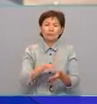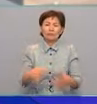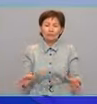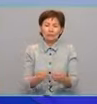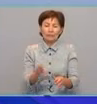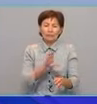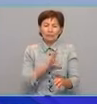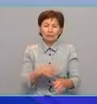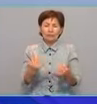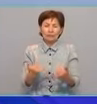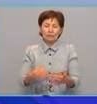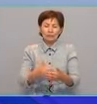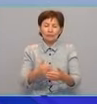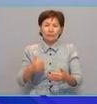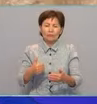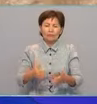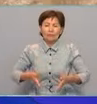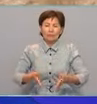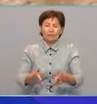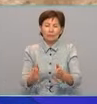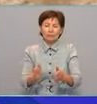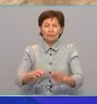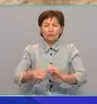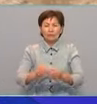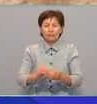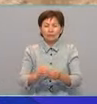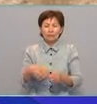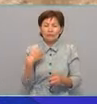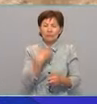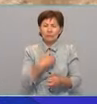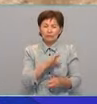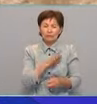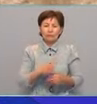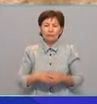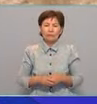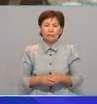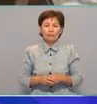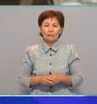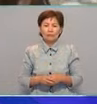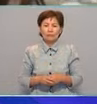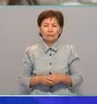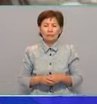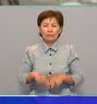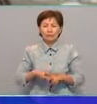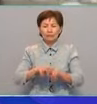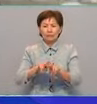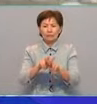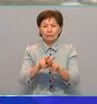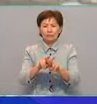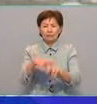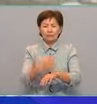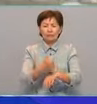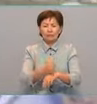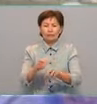орамдағы инфрақұрылым жол мәселесі өзекті болатын. Бұл мәселе толық шешімін табатын болды. Астанада біз премьер-министр Мамин мырза